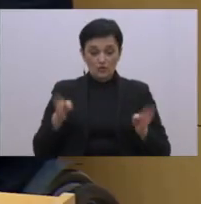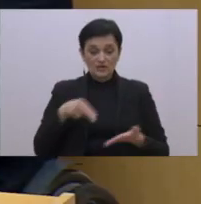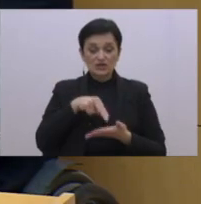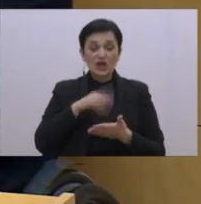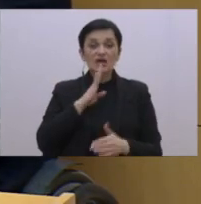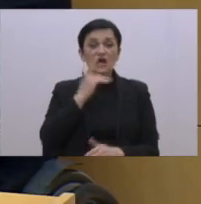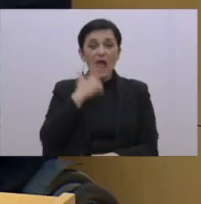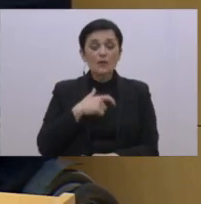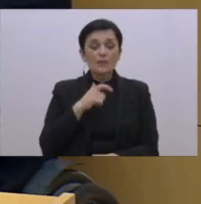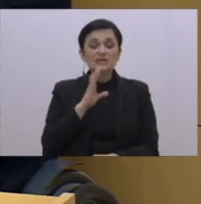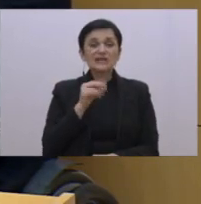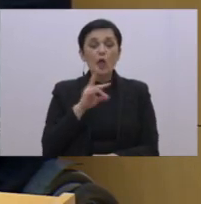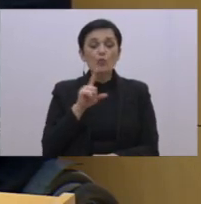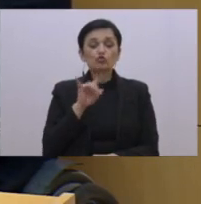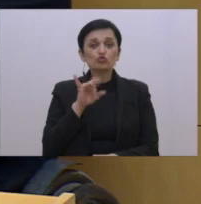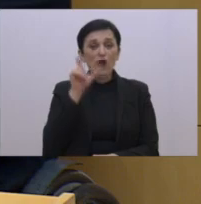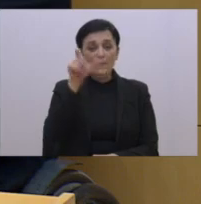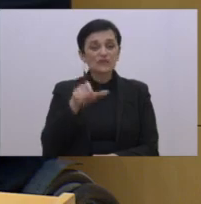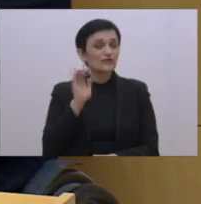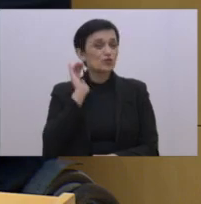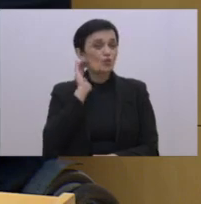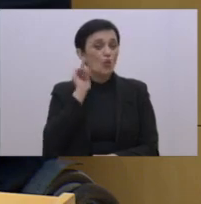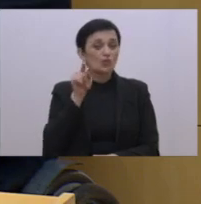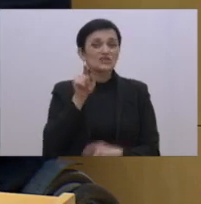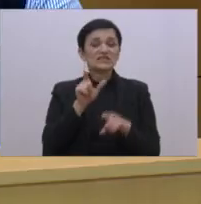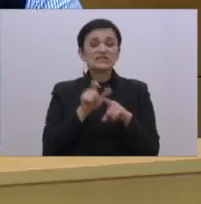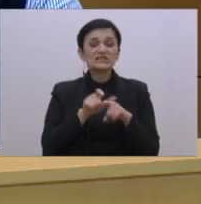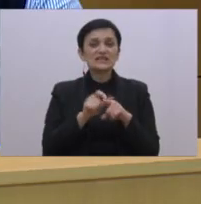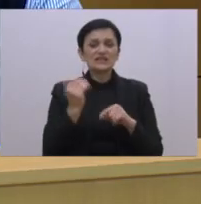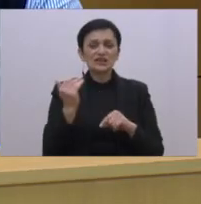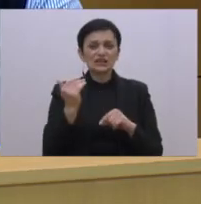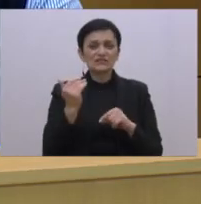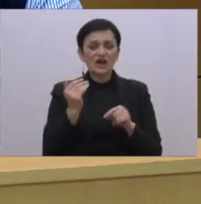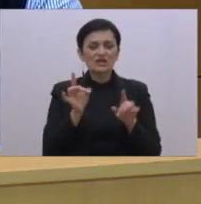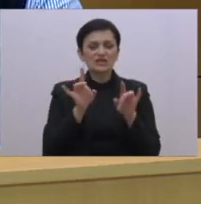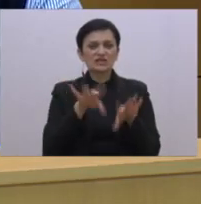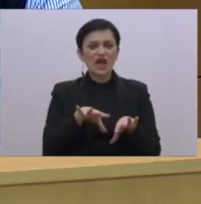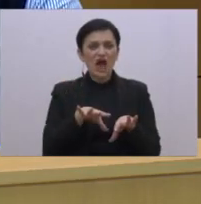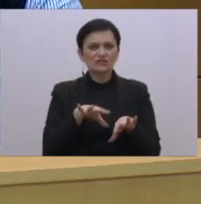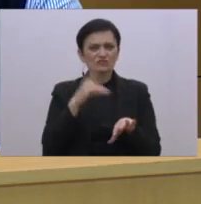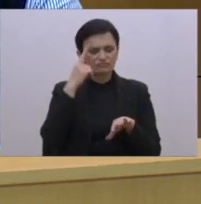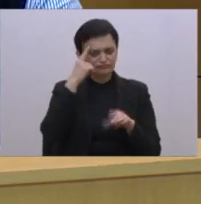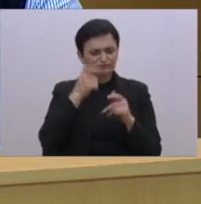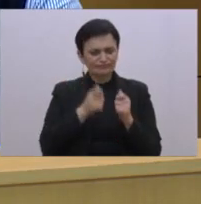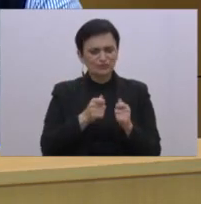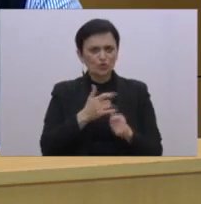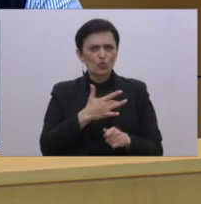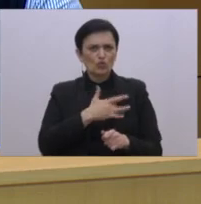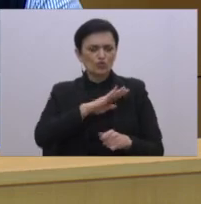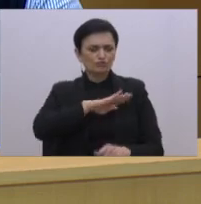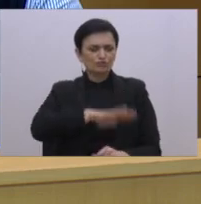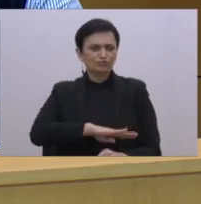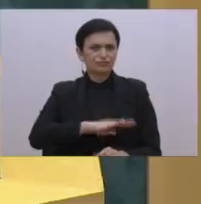ქალბატონ სალომე ზურაბიშვილს მოუსმინეთ, რომლის სიტყვებმაც კიდევ ერთხელ დაგვიტოვა გაწმილებისა და გულის